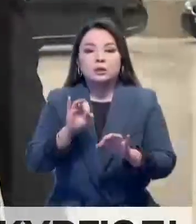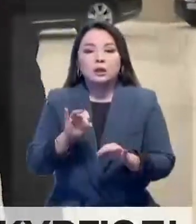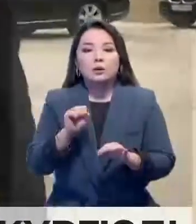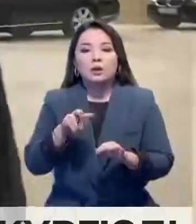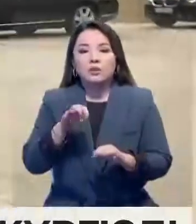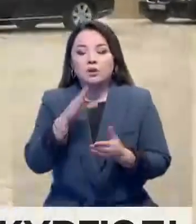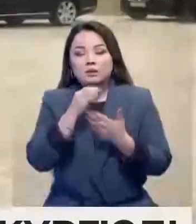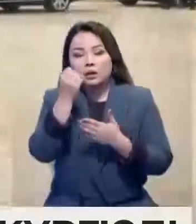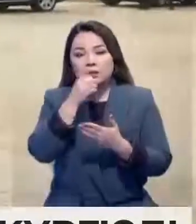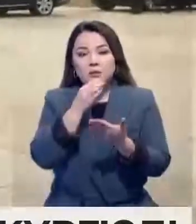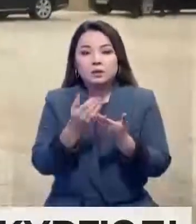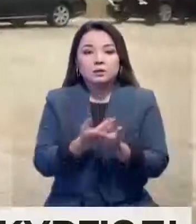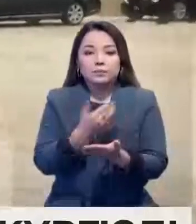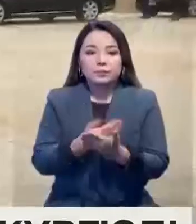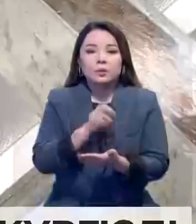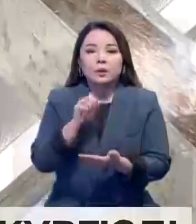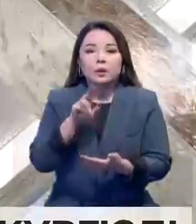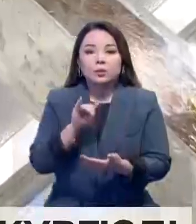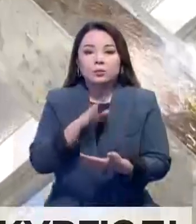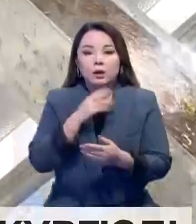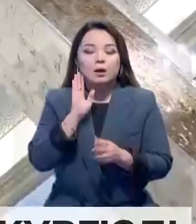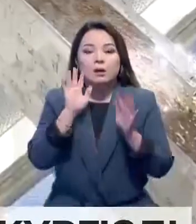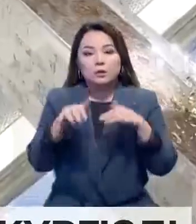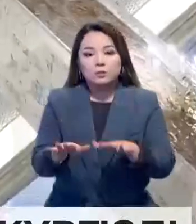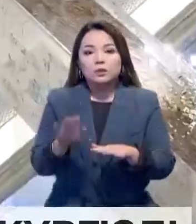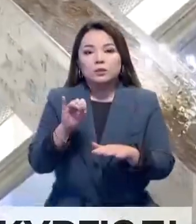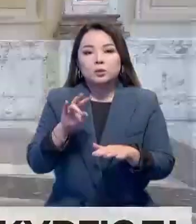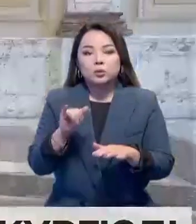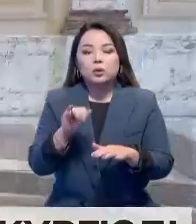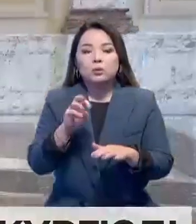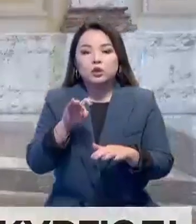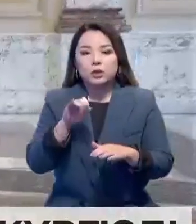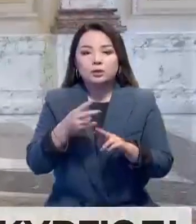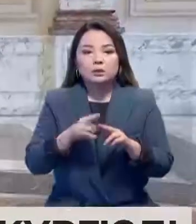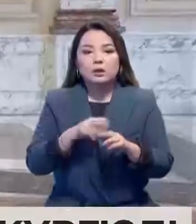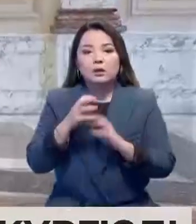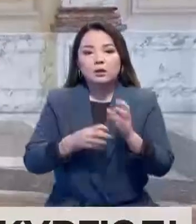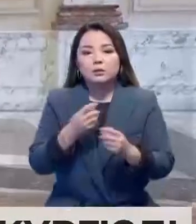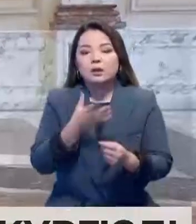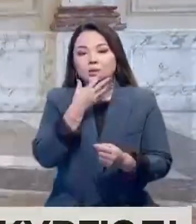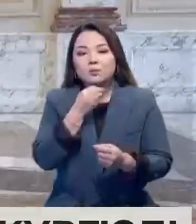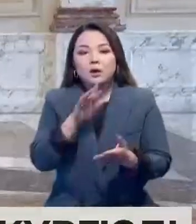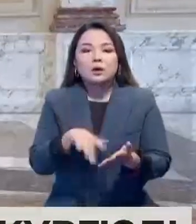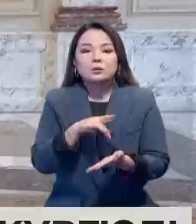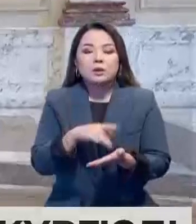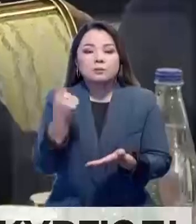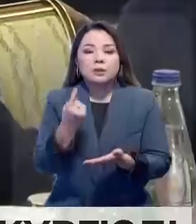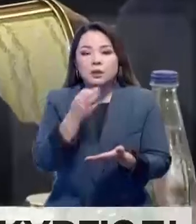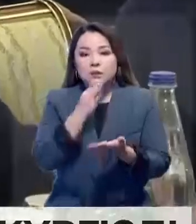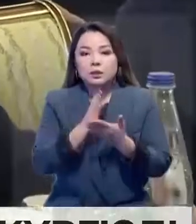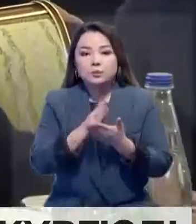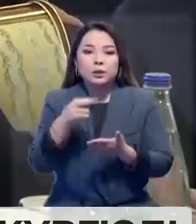Ильхам Әлиевке алғыс айта отырып, Бакуды Каспий өңірінің інжу маржаны, әлемдегі ең әдемі қалалардың бірі деп